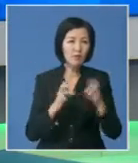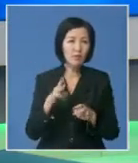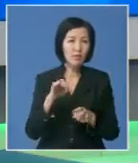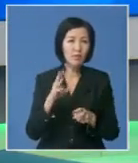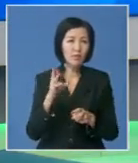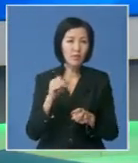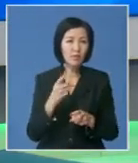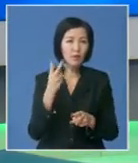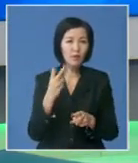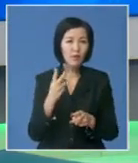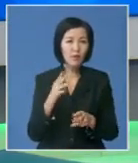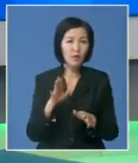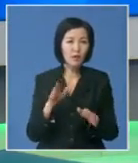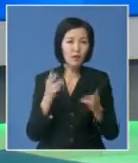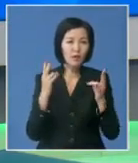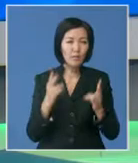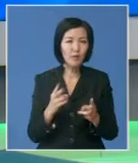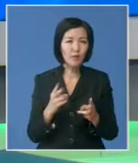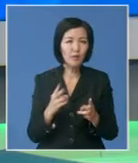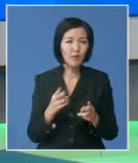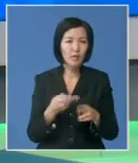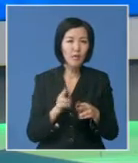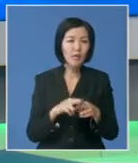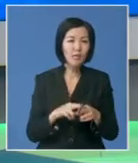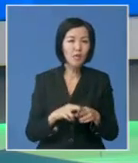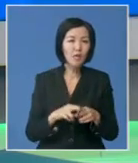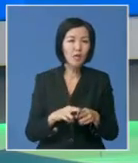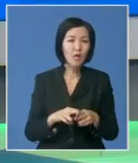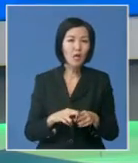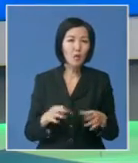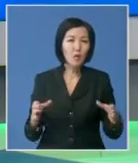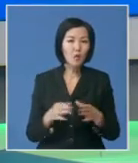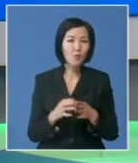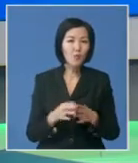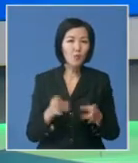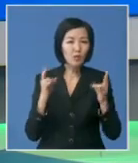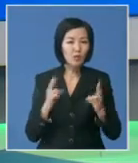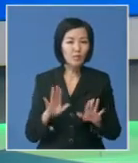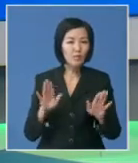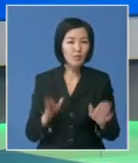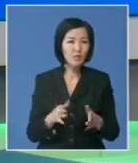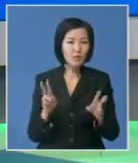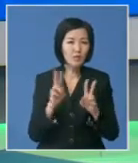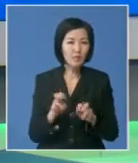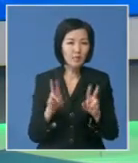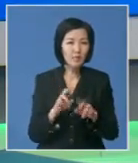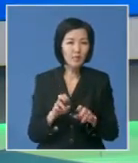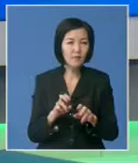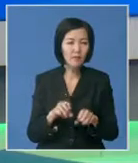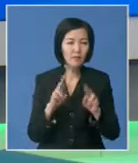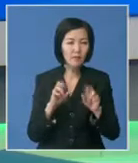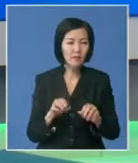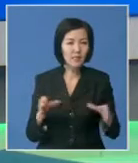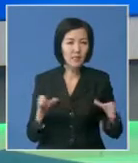произошло два чипа пока квалифицирует это как групповой несчастный случай расследованием инцидента занимается специальная комиссия